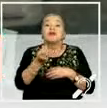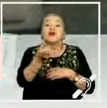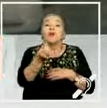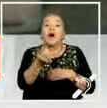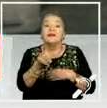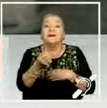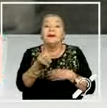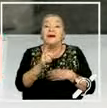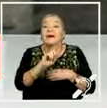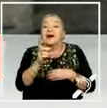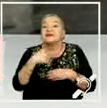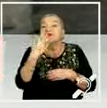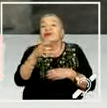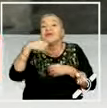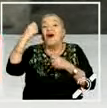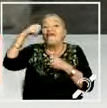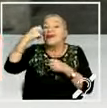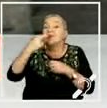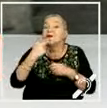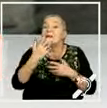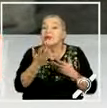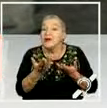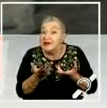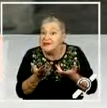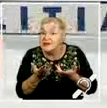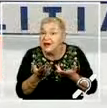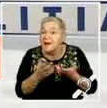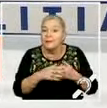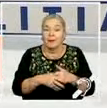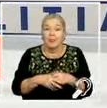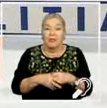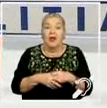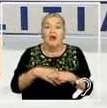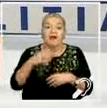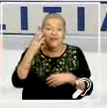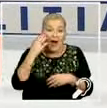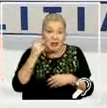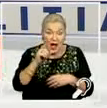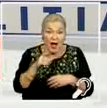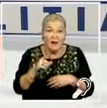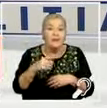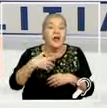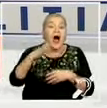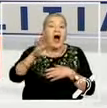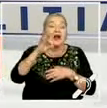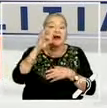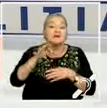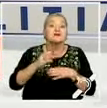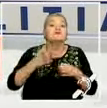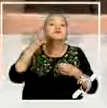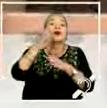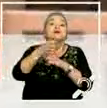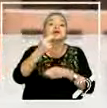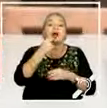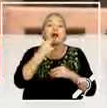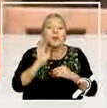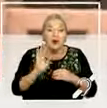da publicității înregistrările respective. Tânăra însă a ales să meargă la poliție,